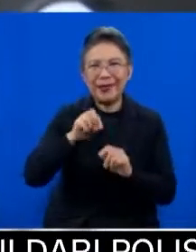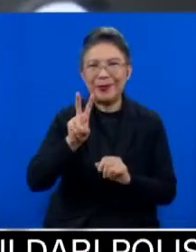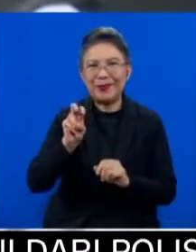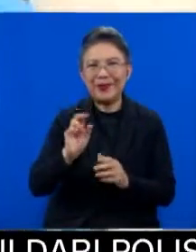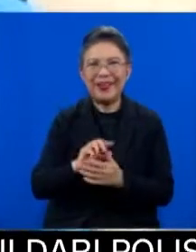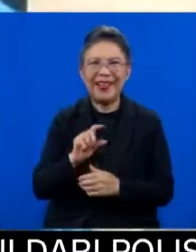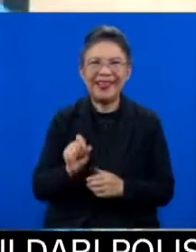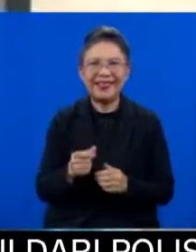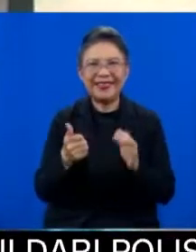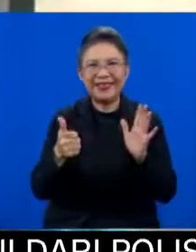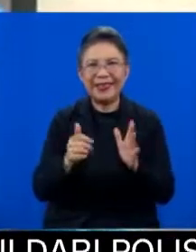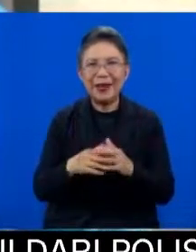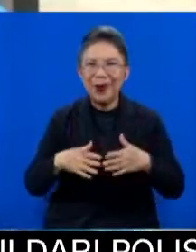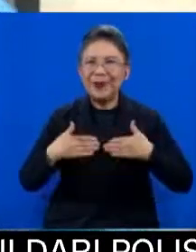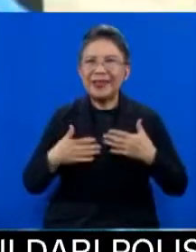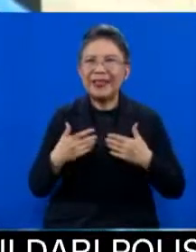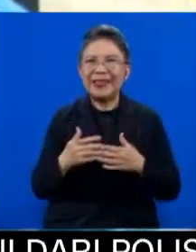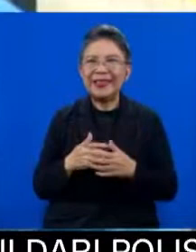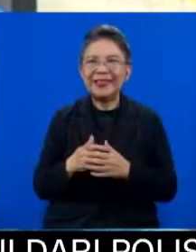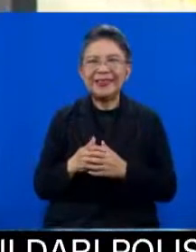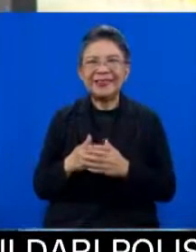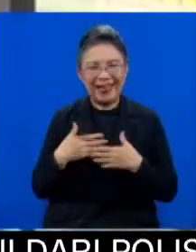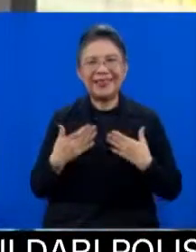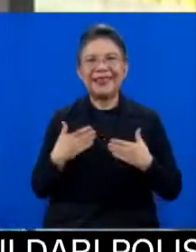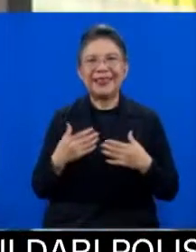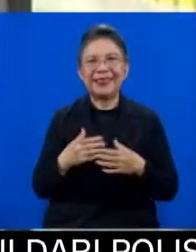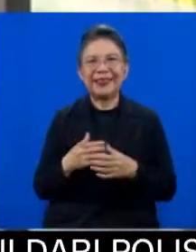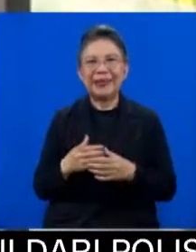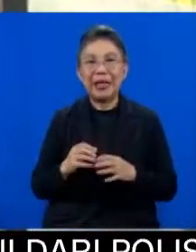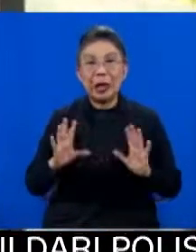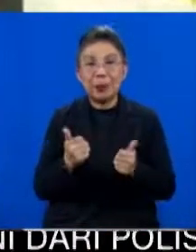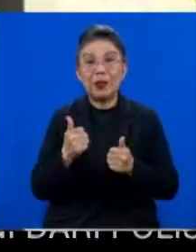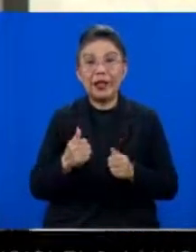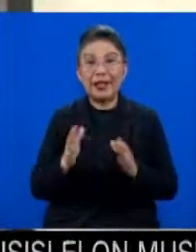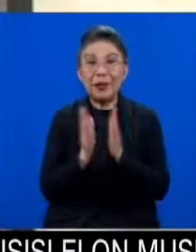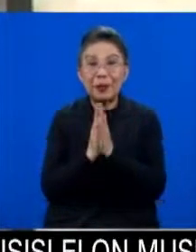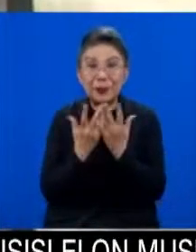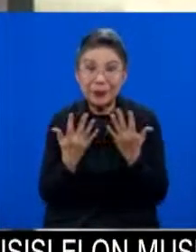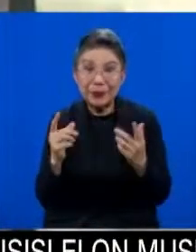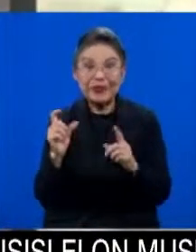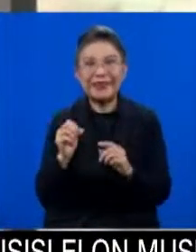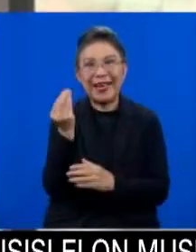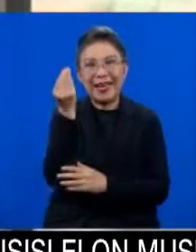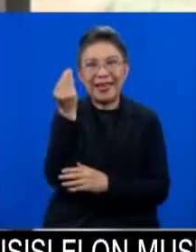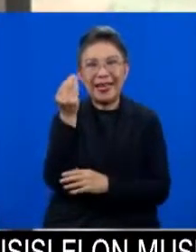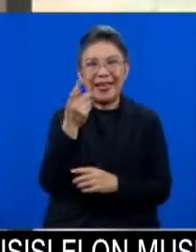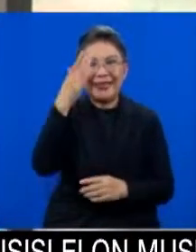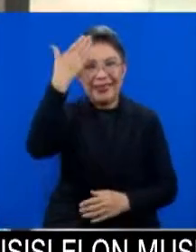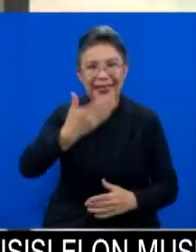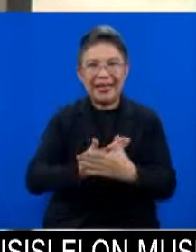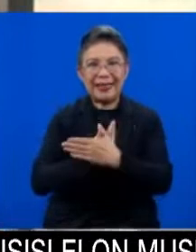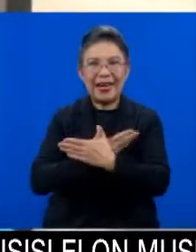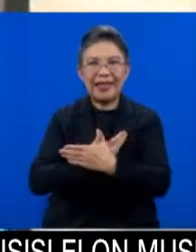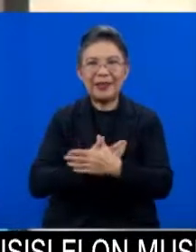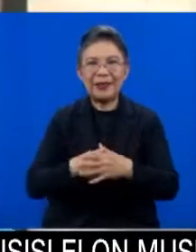gitu. Bagus sih, jadi apa ya, kebetulan kan ulang tahun Jakarta, jadi dengan Transjakarta gratis tuh kita jadi